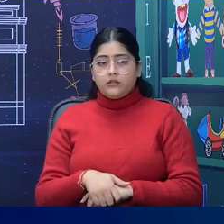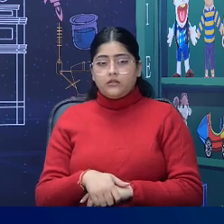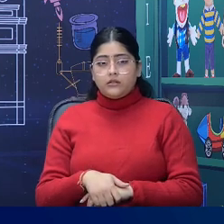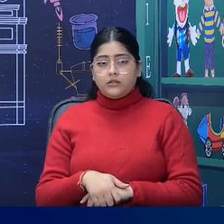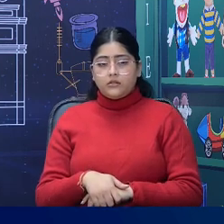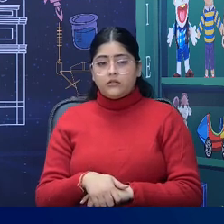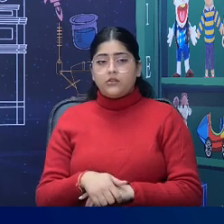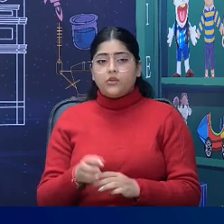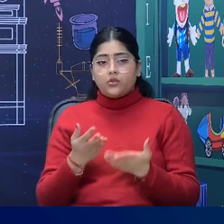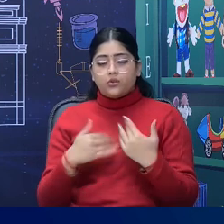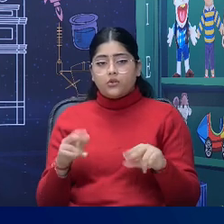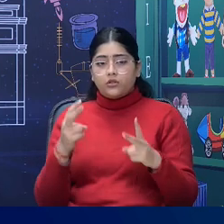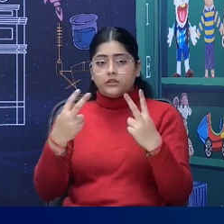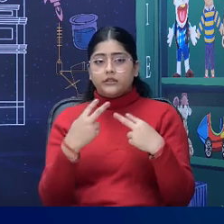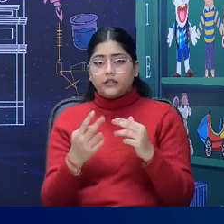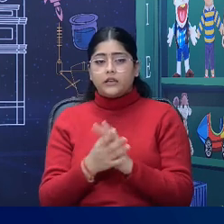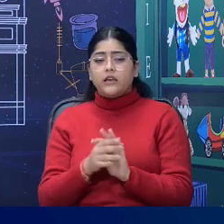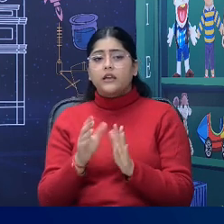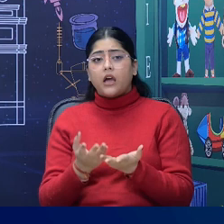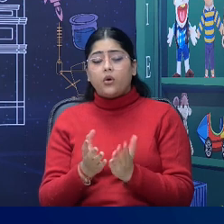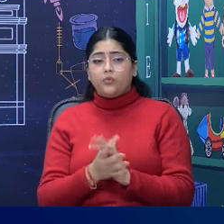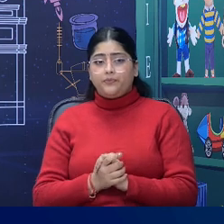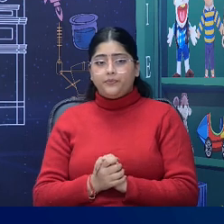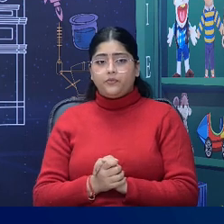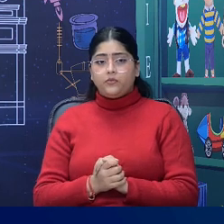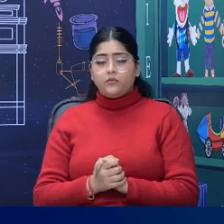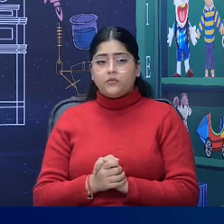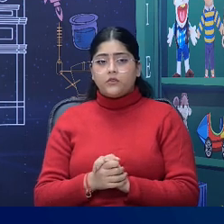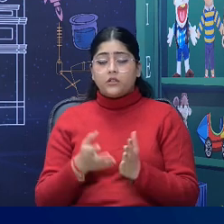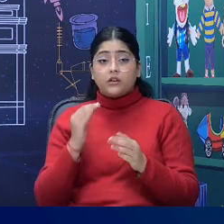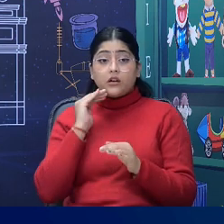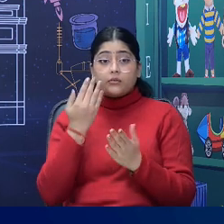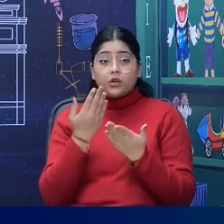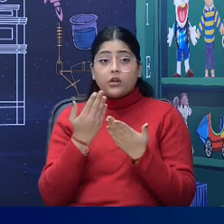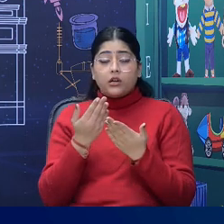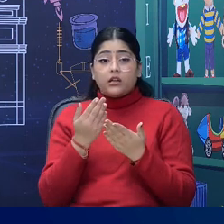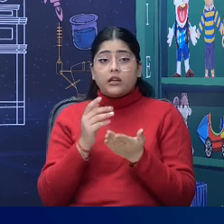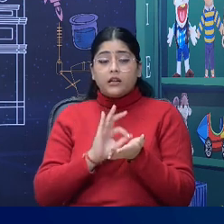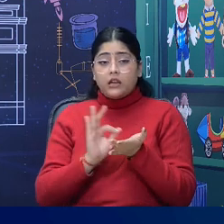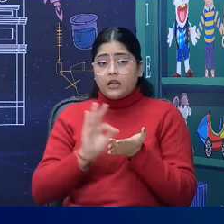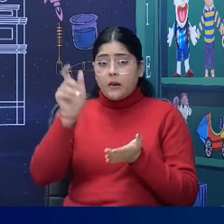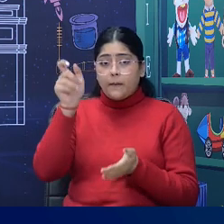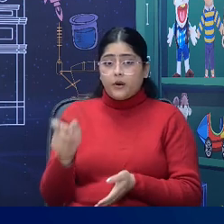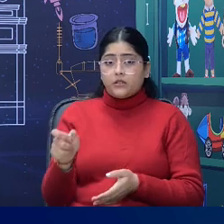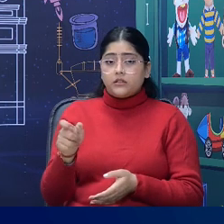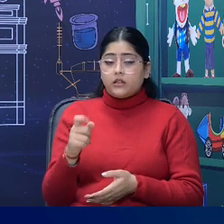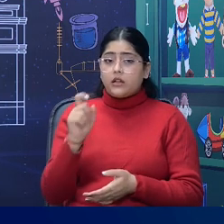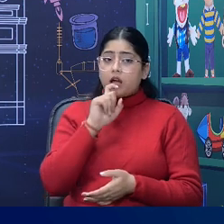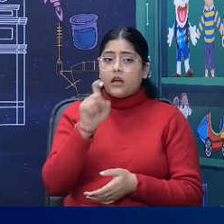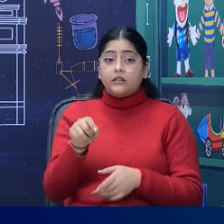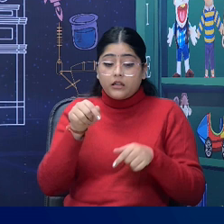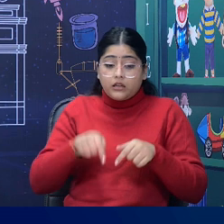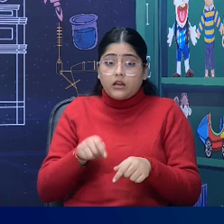है छात्रों के लिए भी कि व्यंग में क्या पहना पन होता है तो जब लेखक उससे से पूछता है कि तो अब कौन सा धंधा करोगे